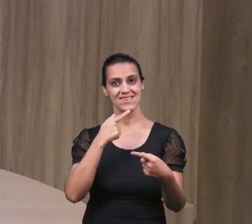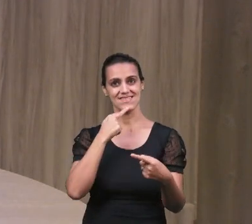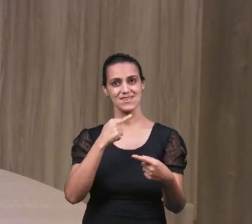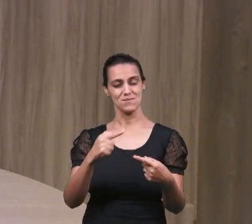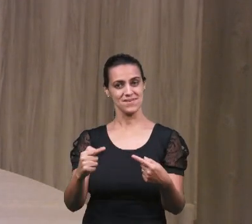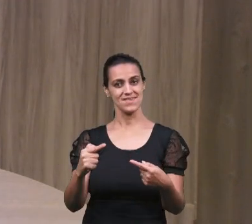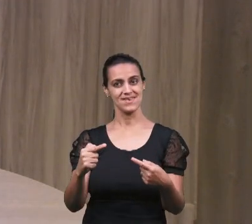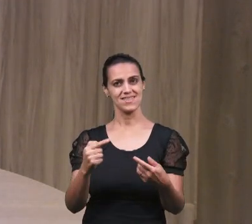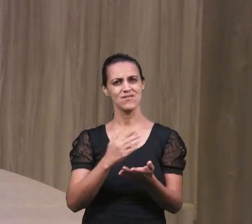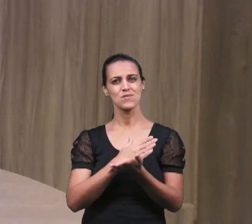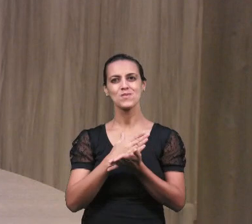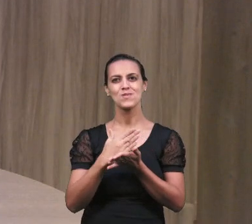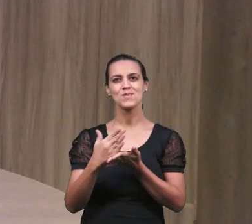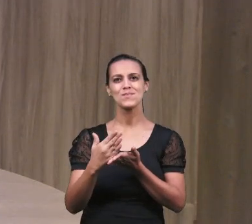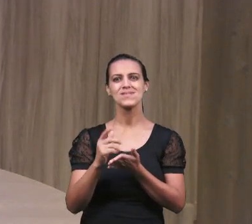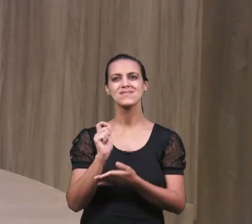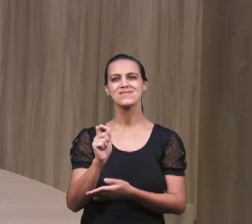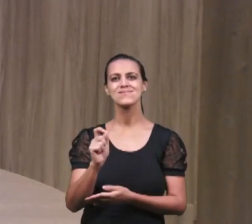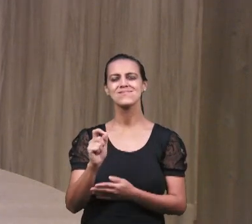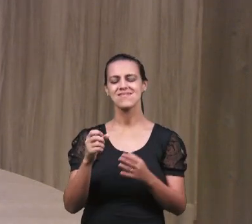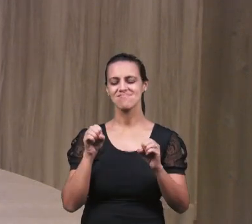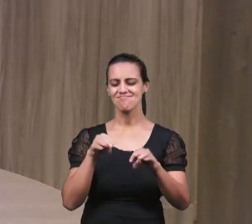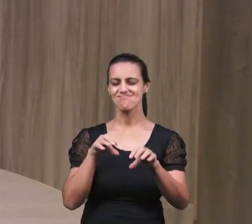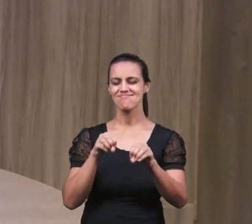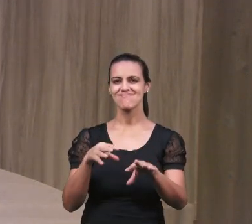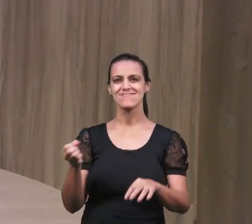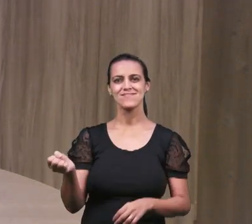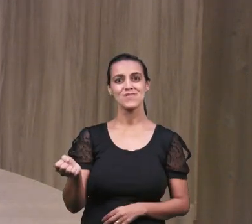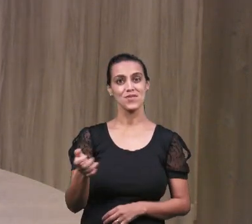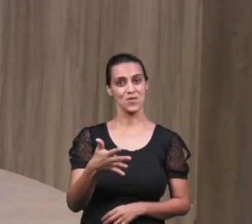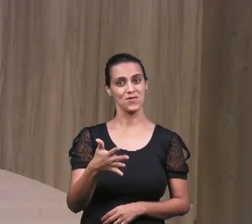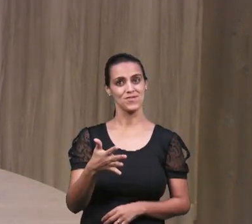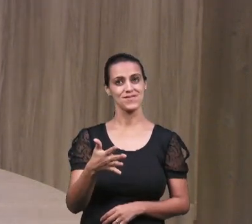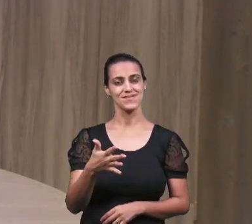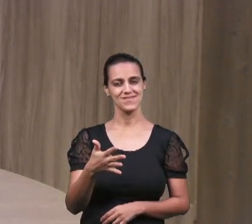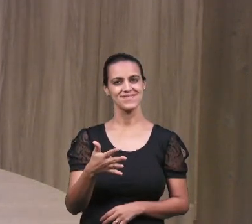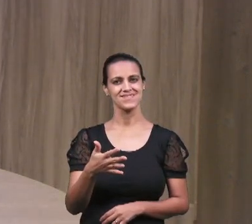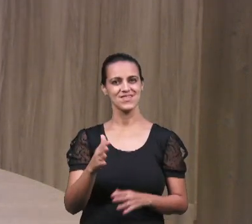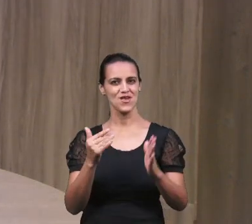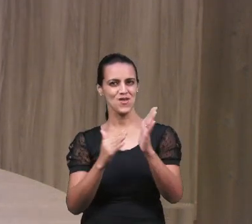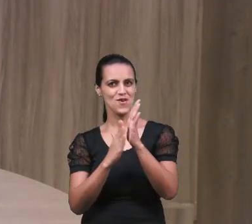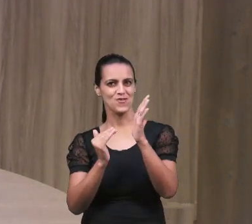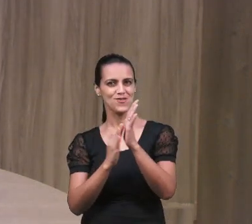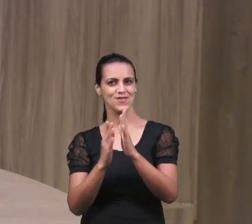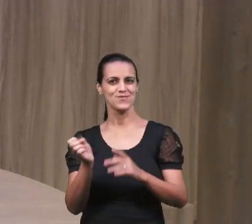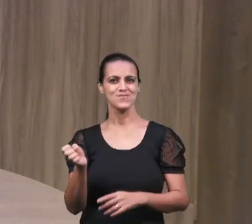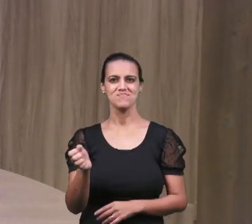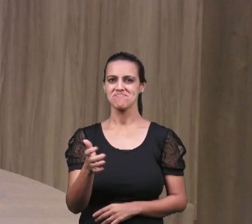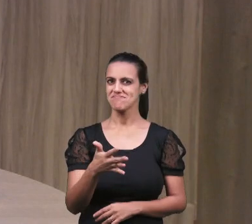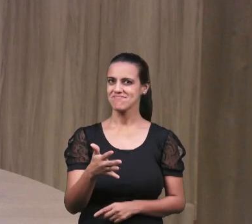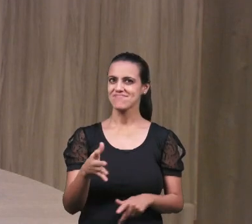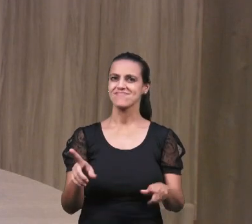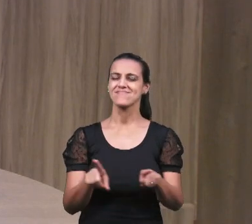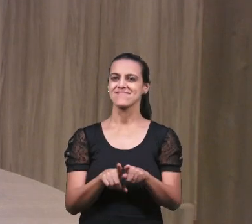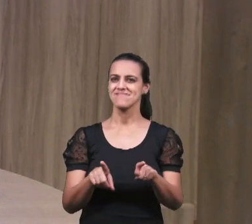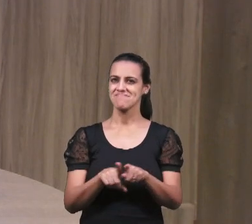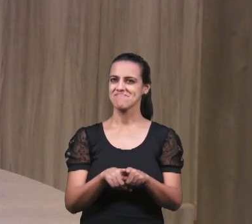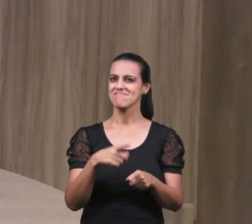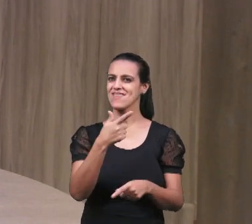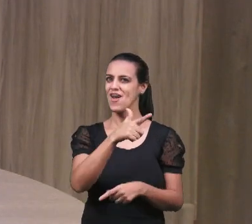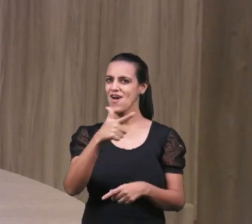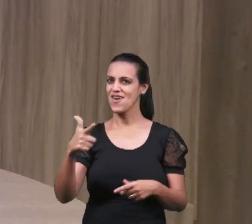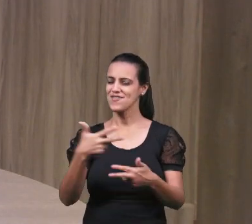semaine prochaine, je vais commencer un nouvel enseignement pour jouer une nouvelle louange et aussi